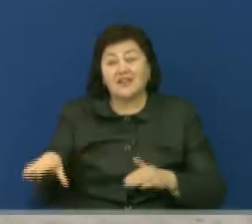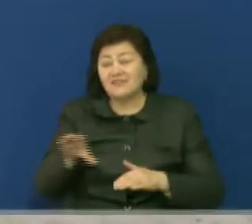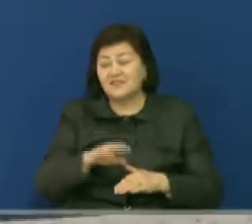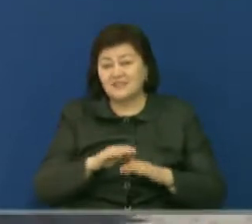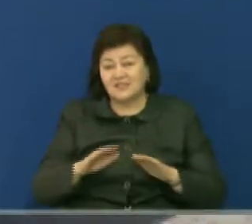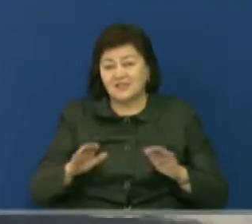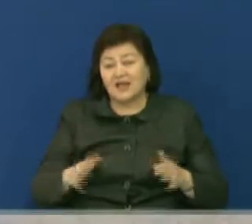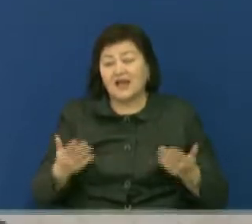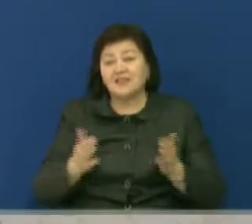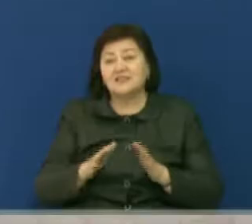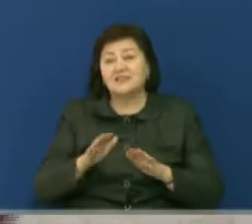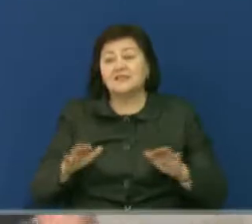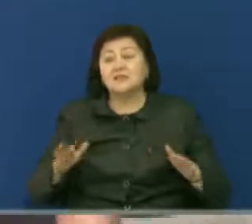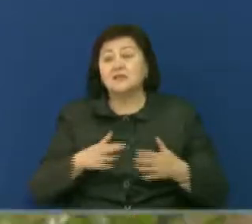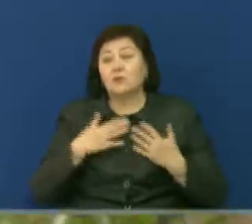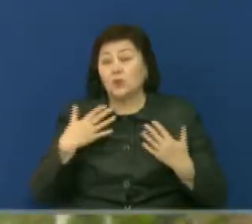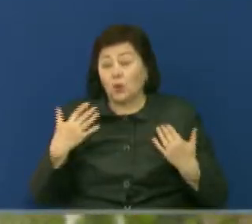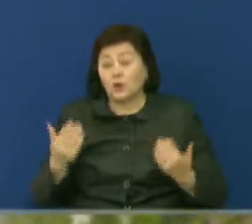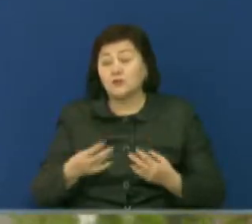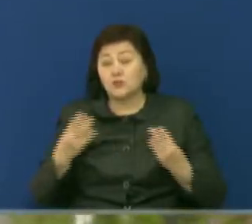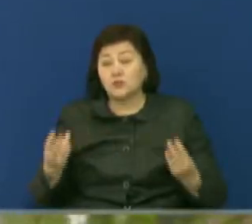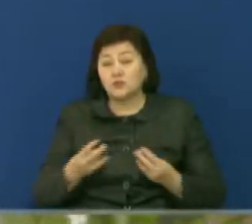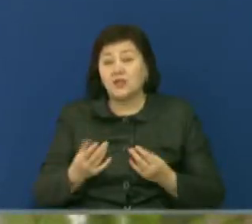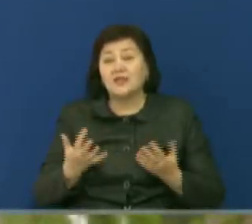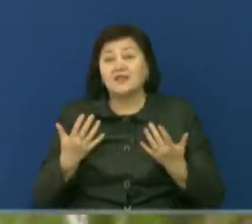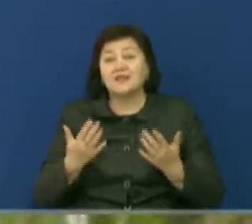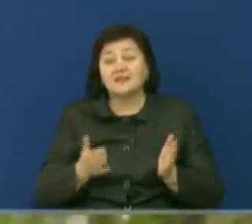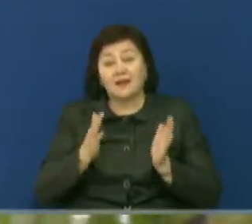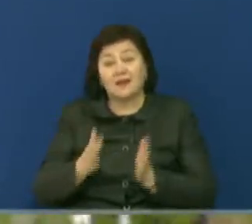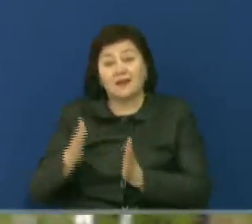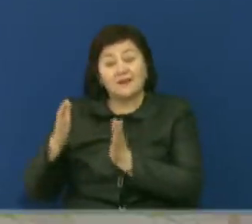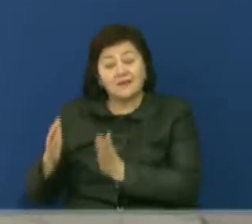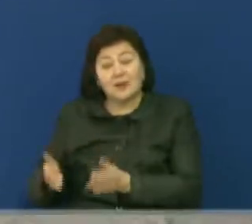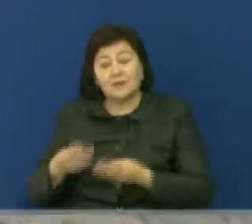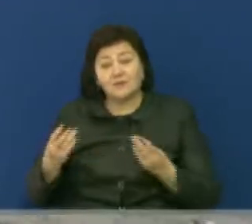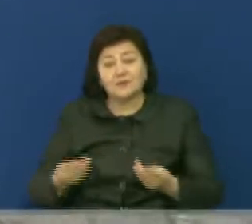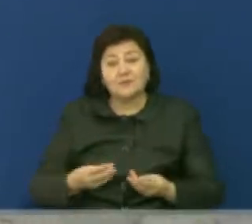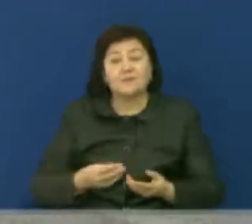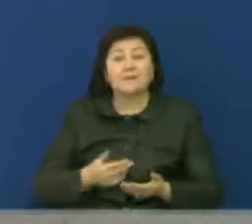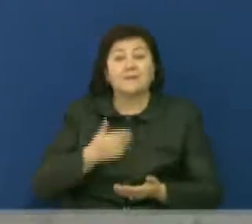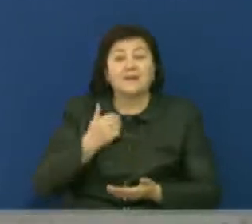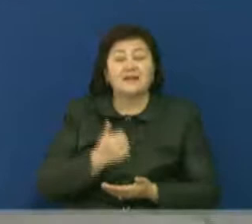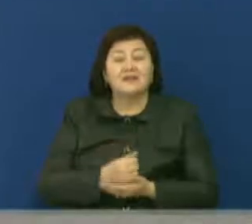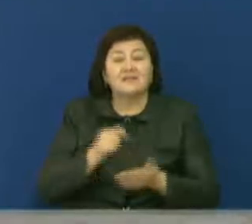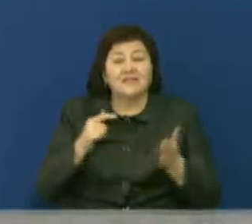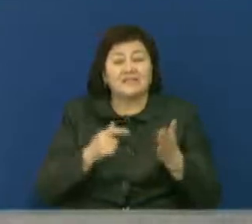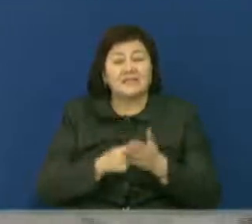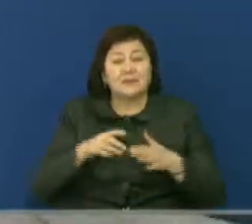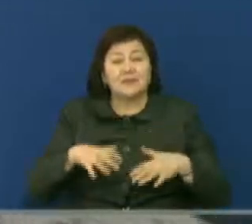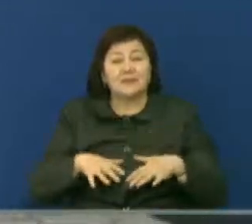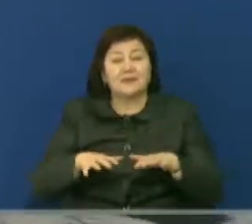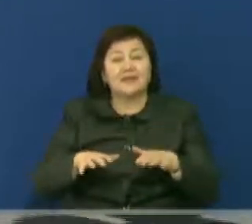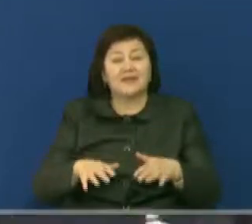разрешено организовать их в несколько этапов. В этой связи вице-министр напомнил, что основной целью данного мероприятия является окончание